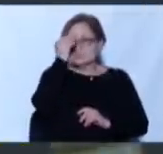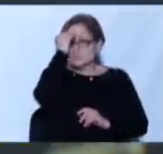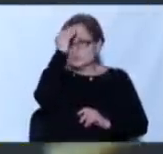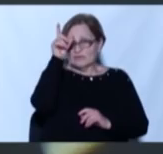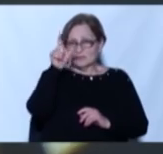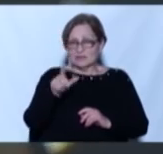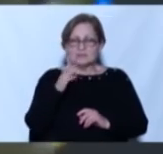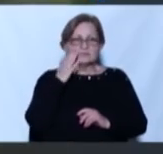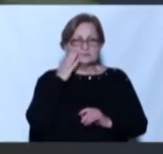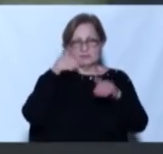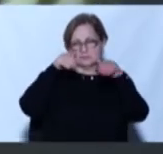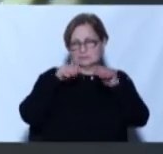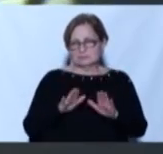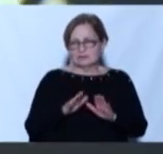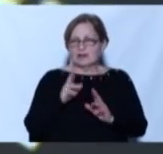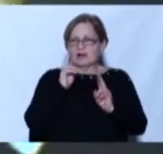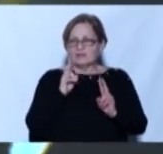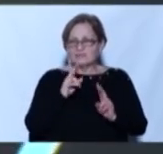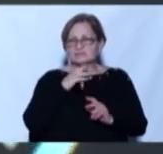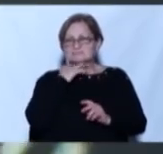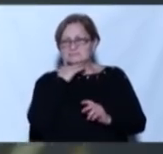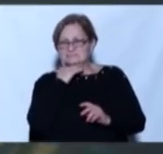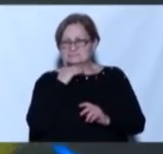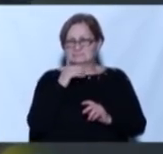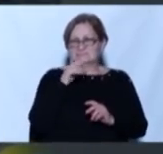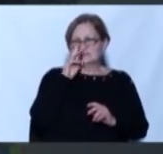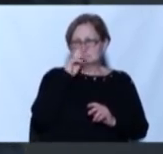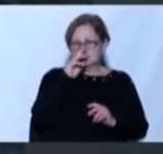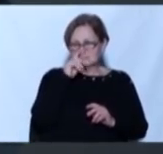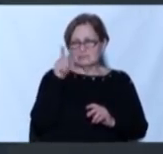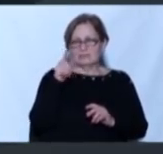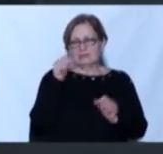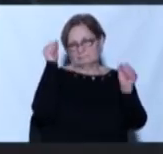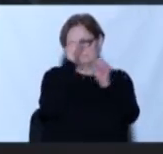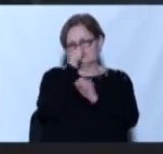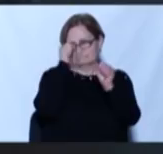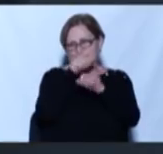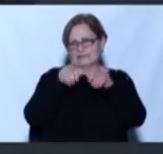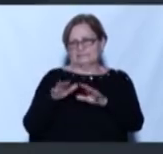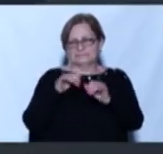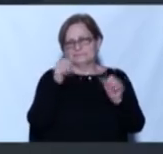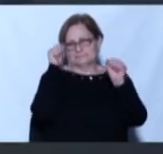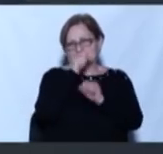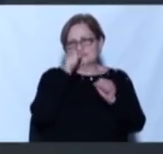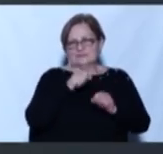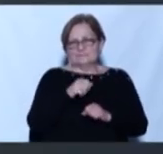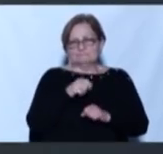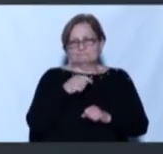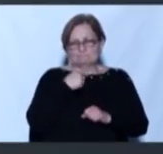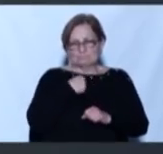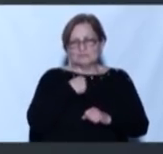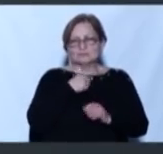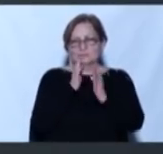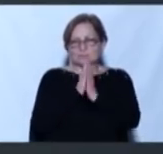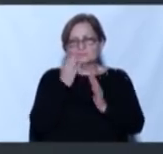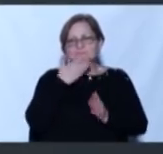სწორ გადაწყვეტილებებს პოულობენ, ხოლო არაალღოიანები და არც ისე ჭკვიანი ადამიანები არასწორ გადაწყვეტილებებს პოულობენ. ასე რომ ჩვენ წავიკითხოთ ეს